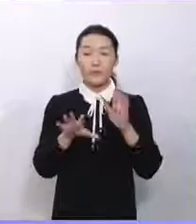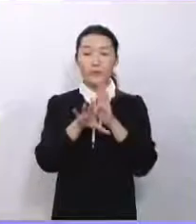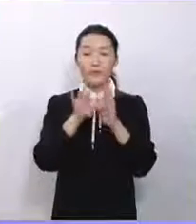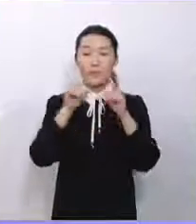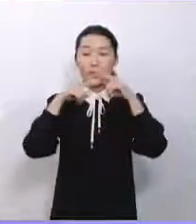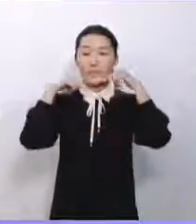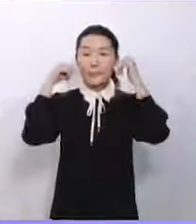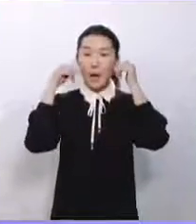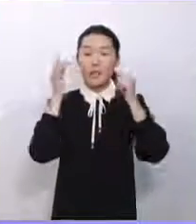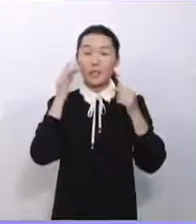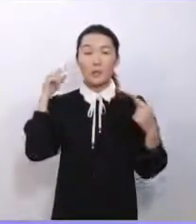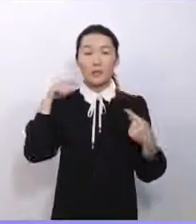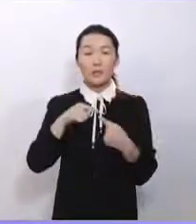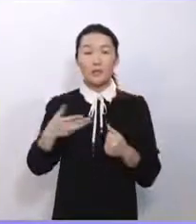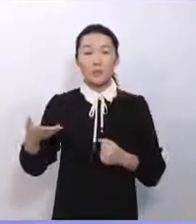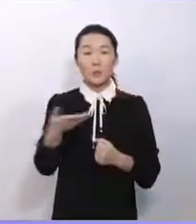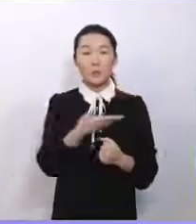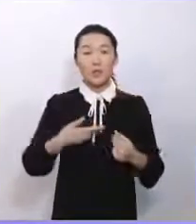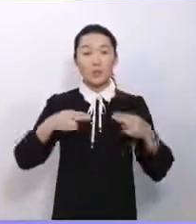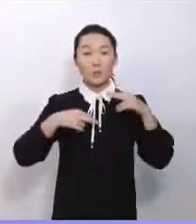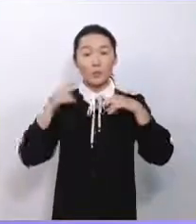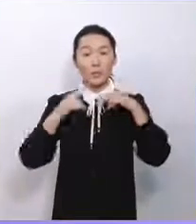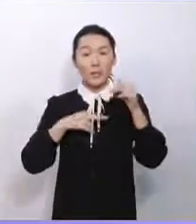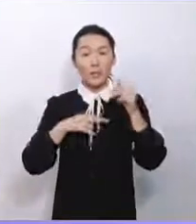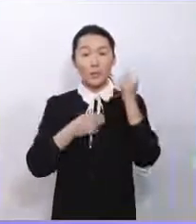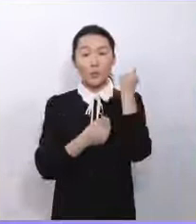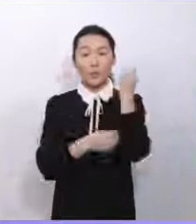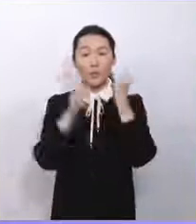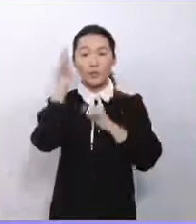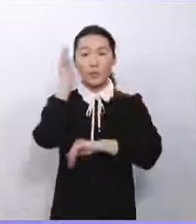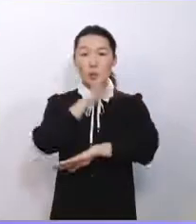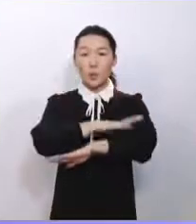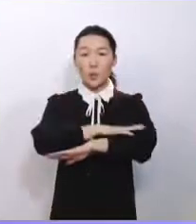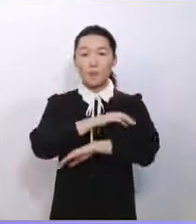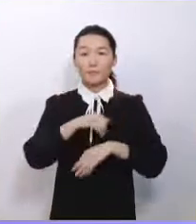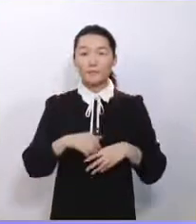Выберите смайлик, который соответствует нашему настроению в конце урока.